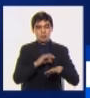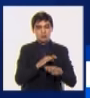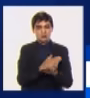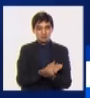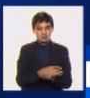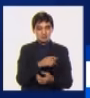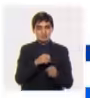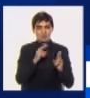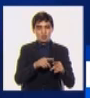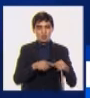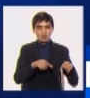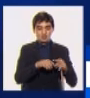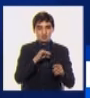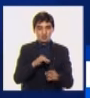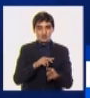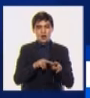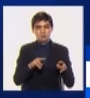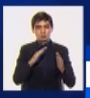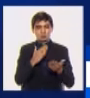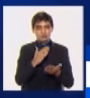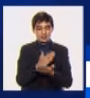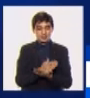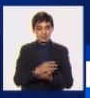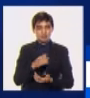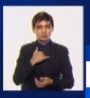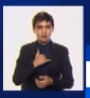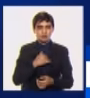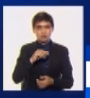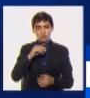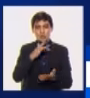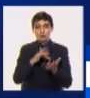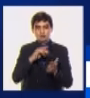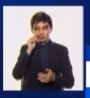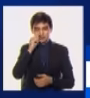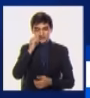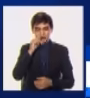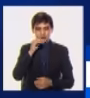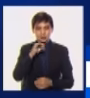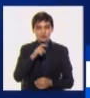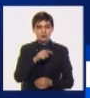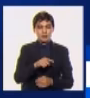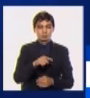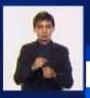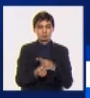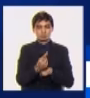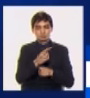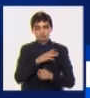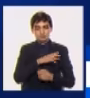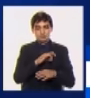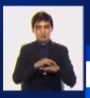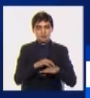организаций такая же ситуация у нас в городе шымкент там выявилось